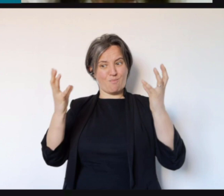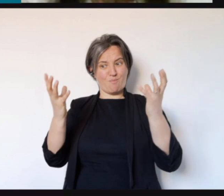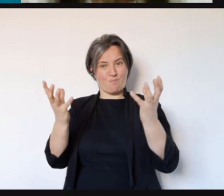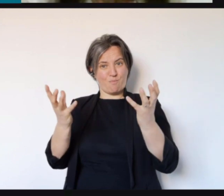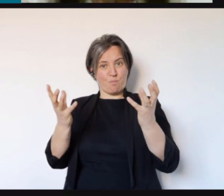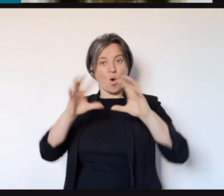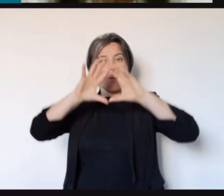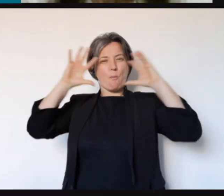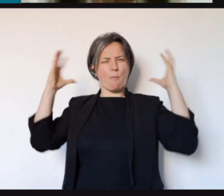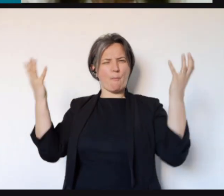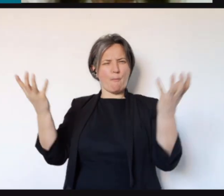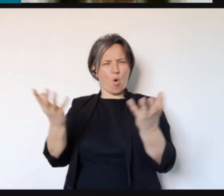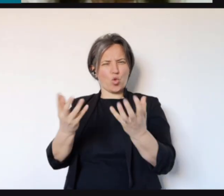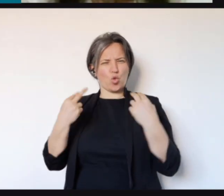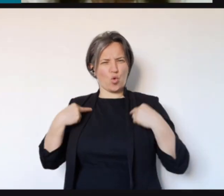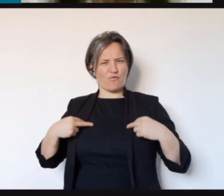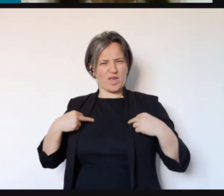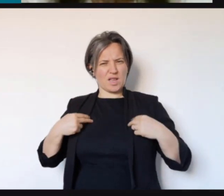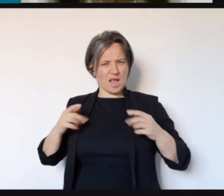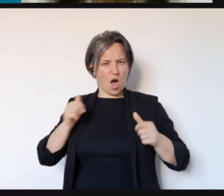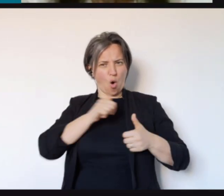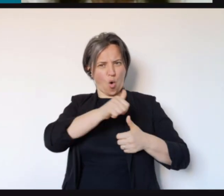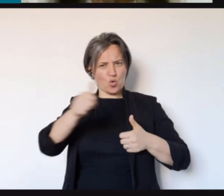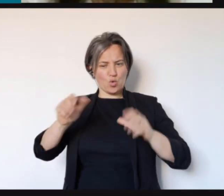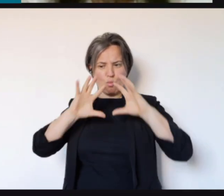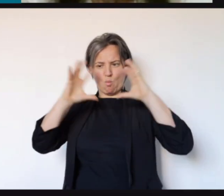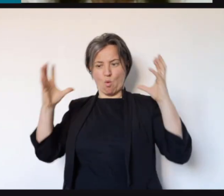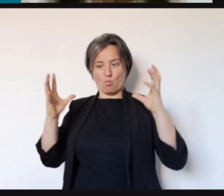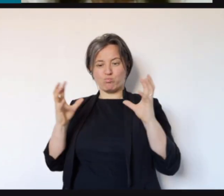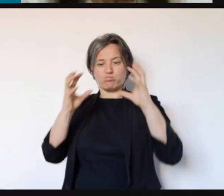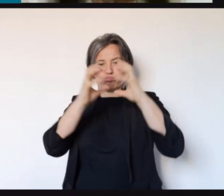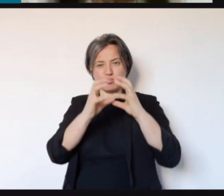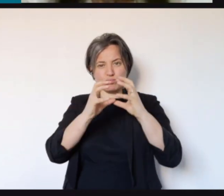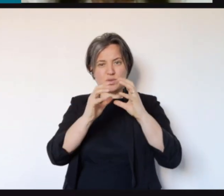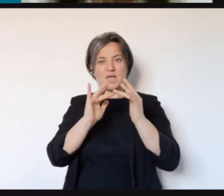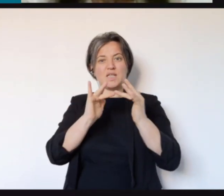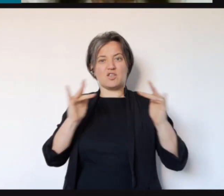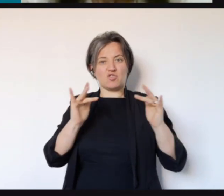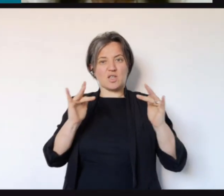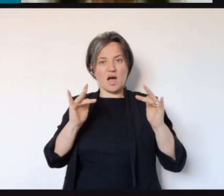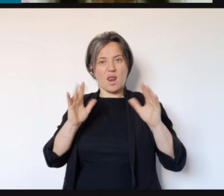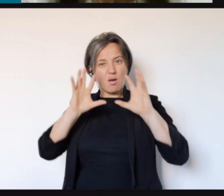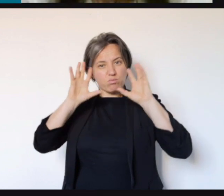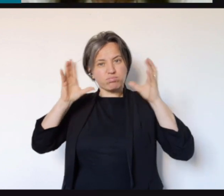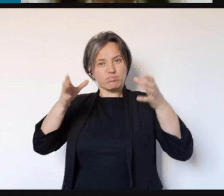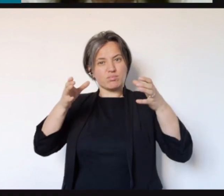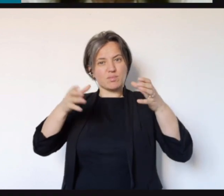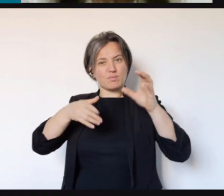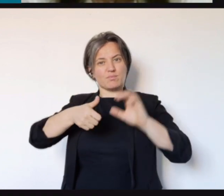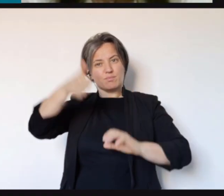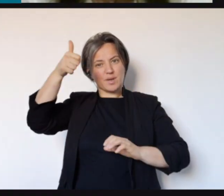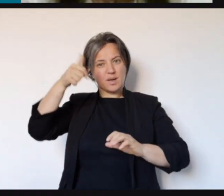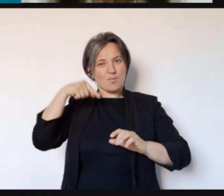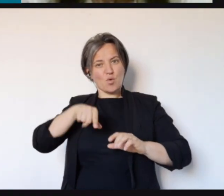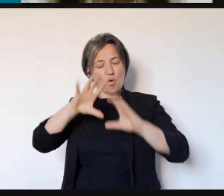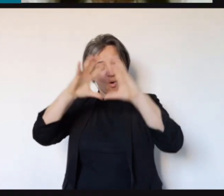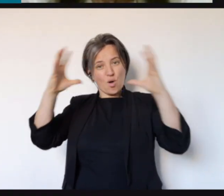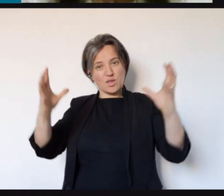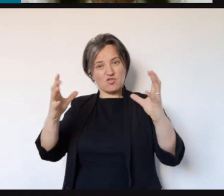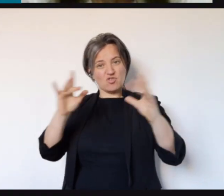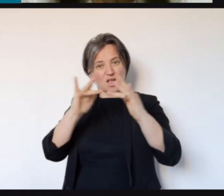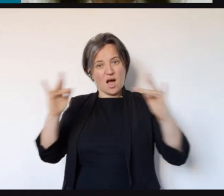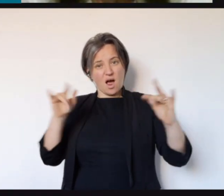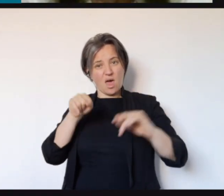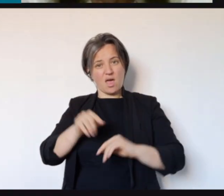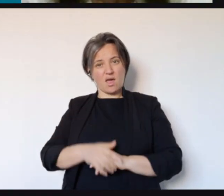una sfera del mondo vitale delle persone, o se il digitale è il mondo vitale delle